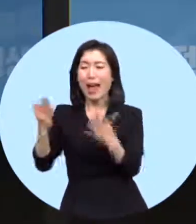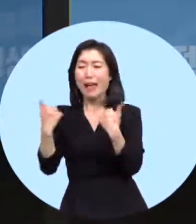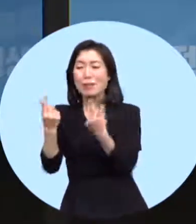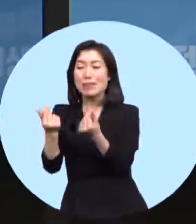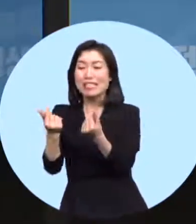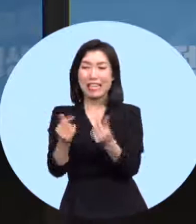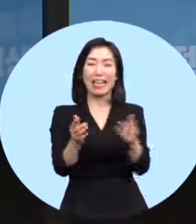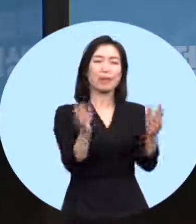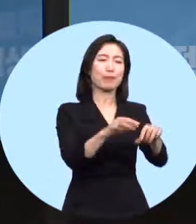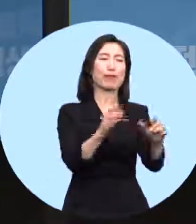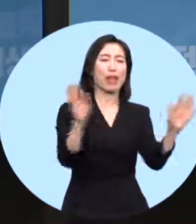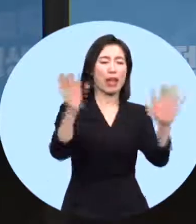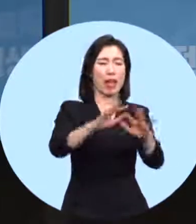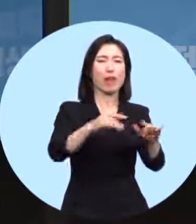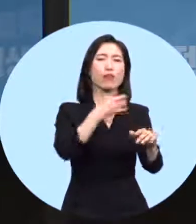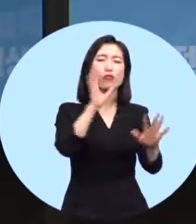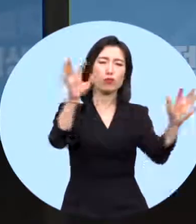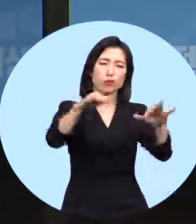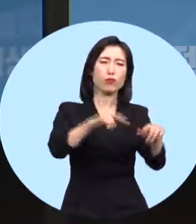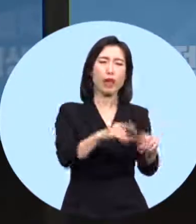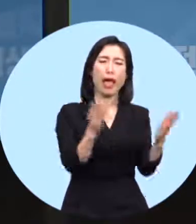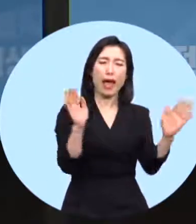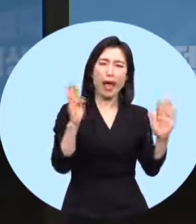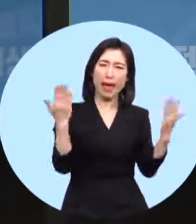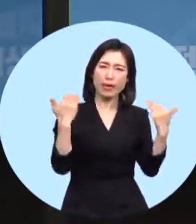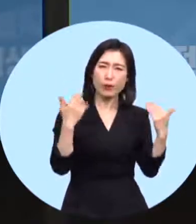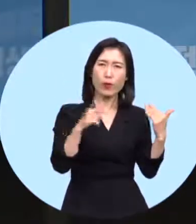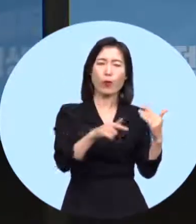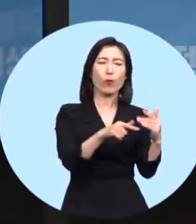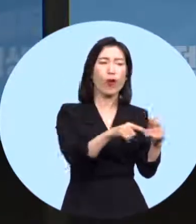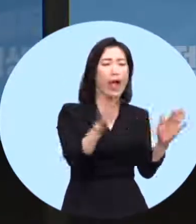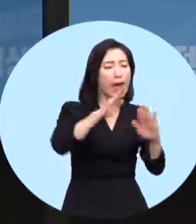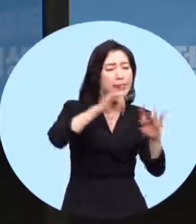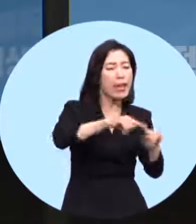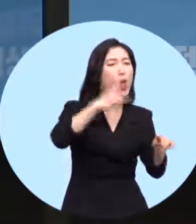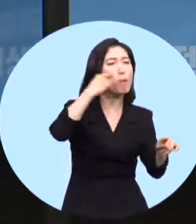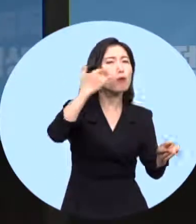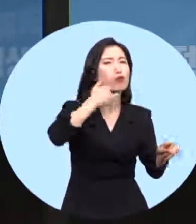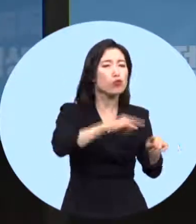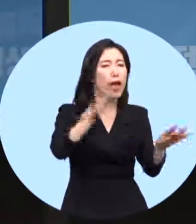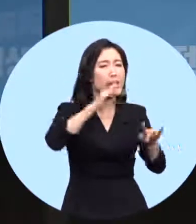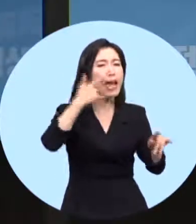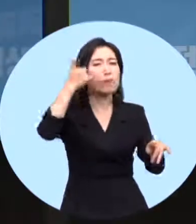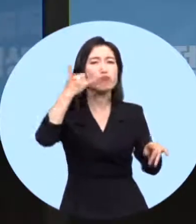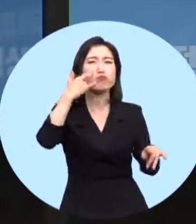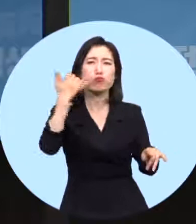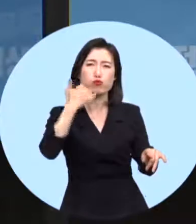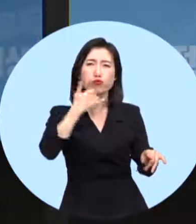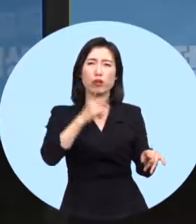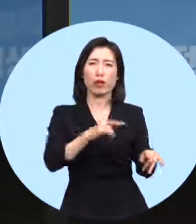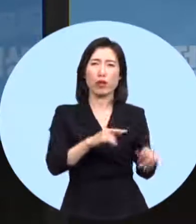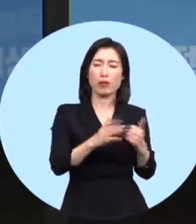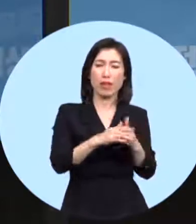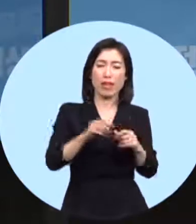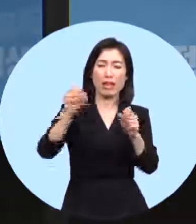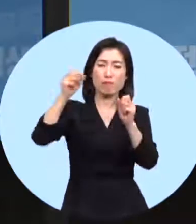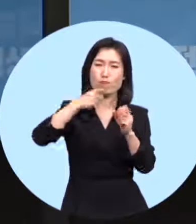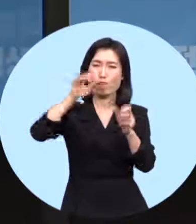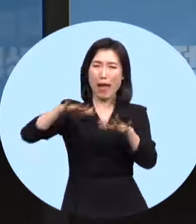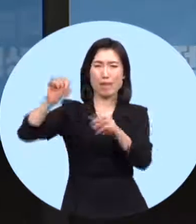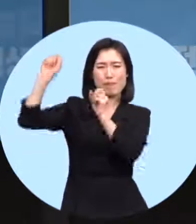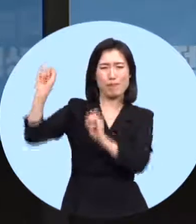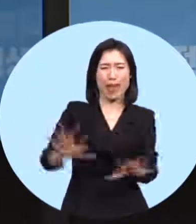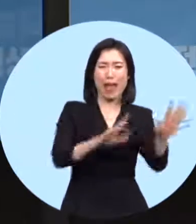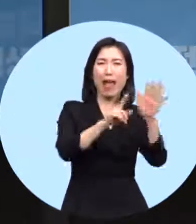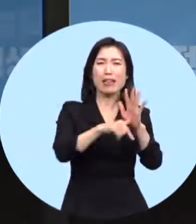하는 거 비슷하죠. 그래서 항상 아이들하고 소통을 하고 그 학교 아이들의 엄마가 누구고 이런 까지 다 아는 거예요. 그래서 쓰나미가 온다고 해서 5분